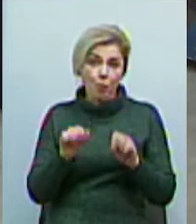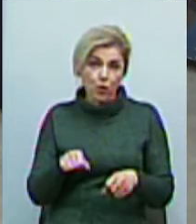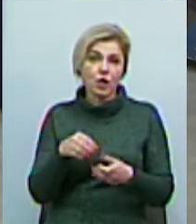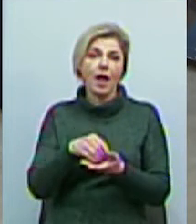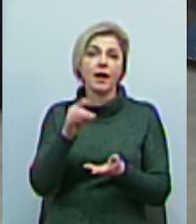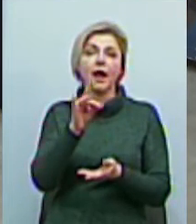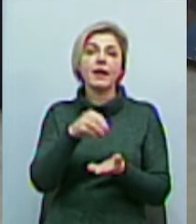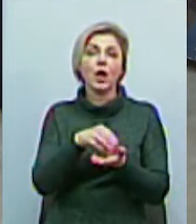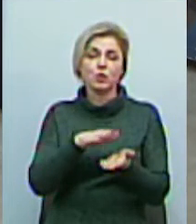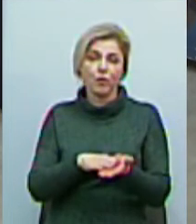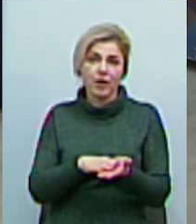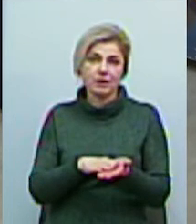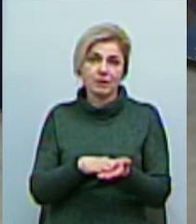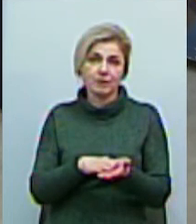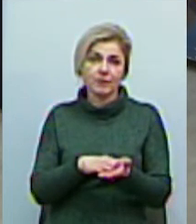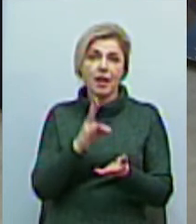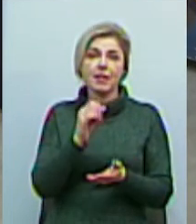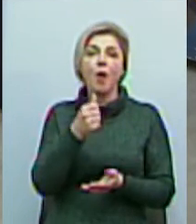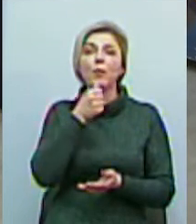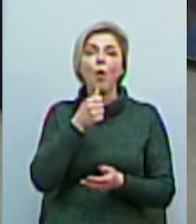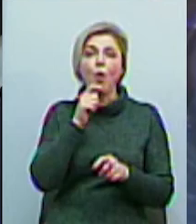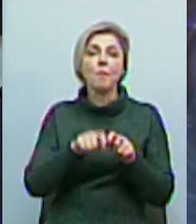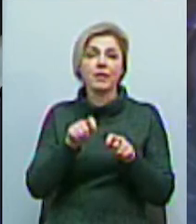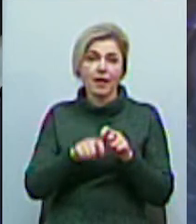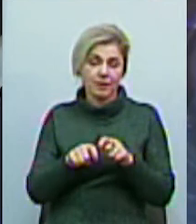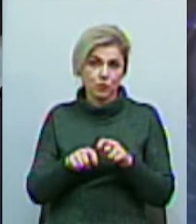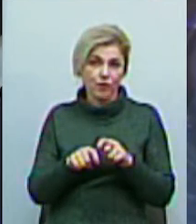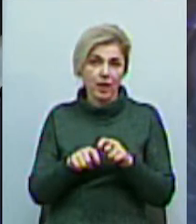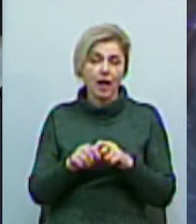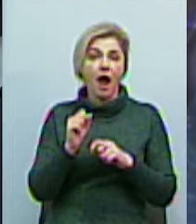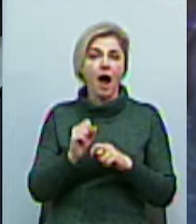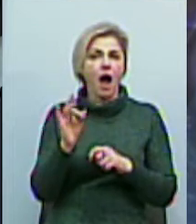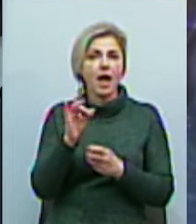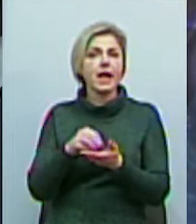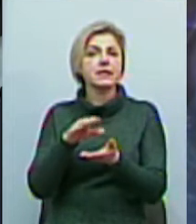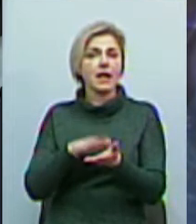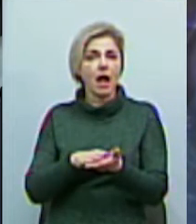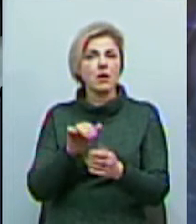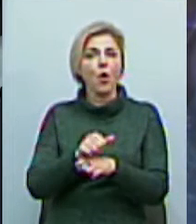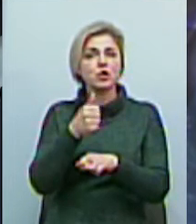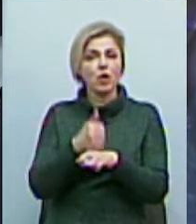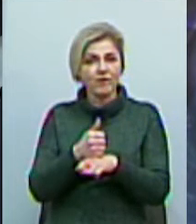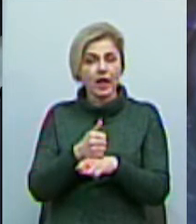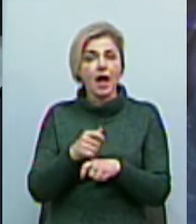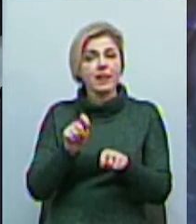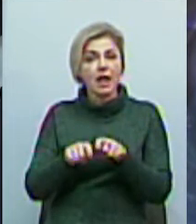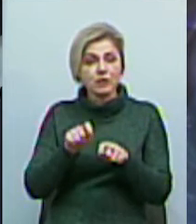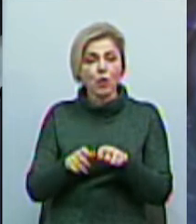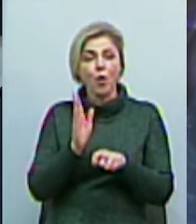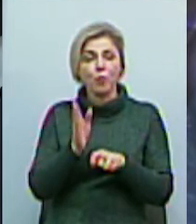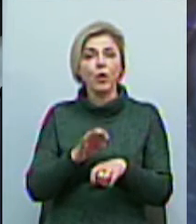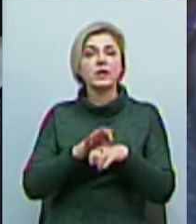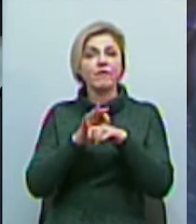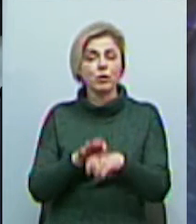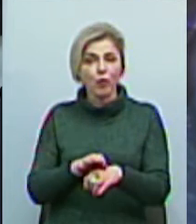до пробного тестування. А вже реєстрація на основну сесію буде